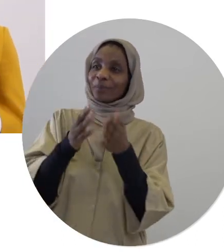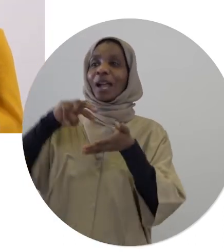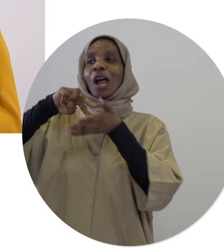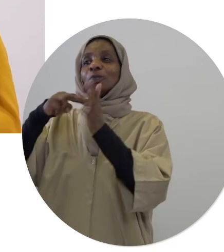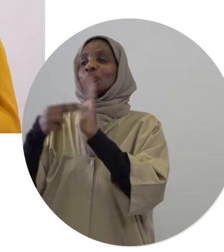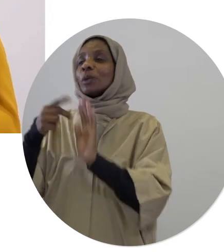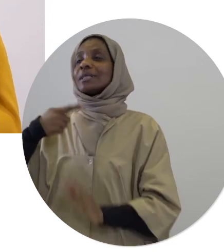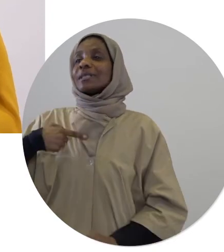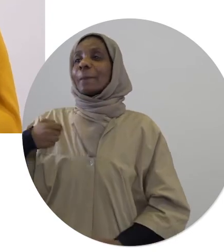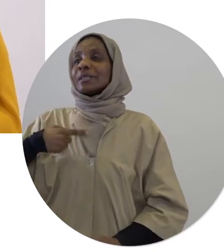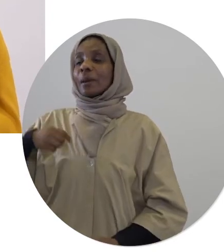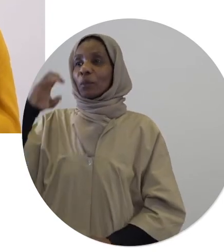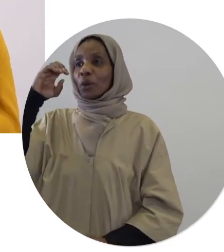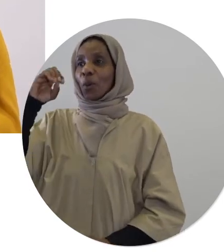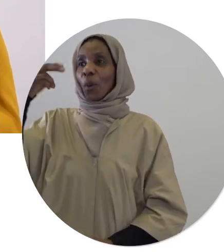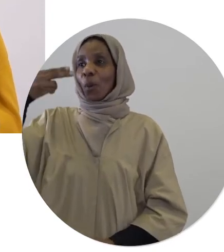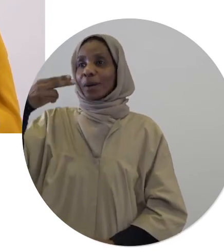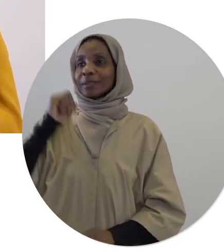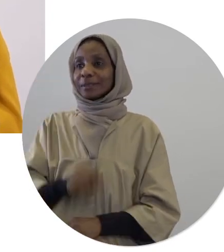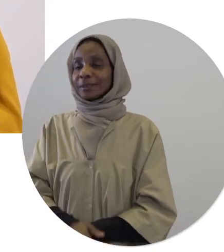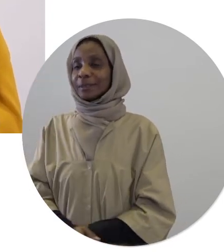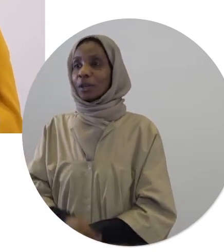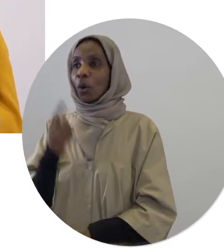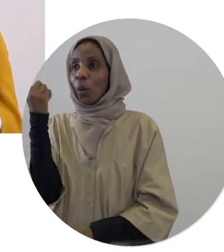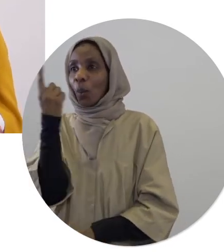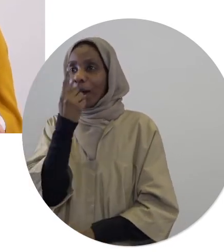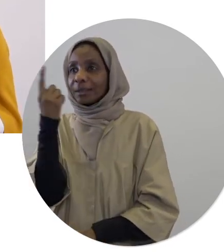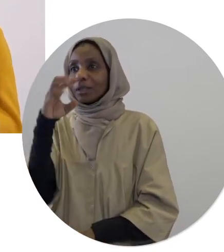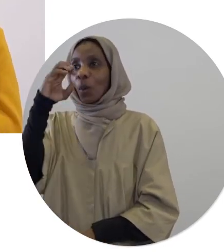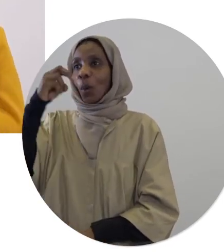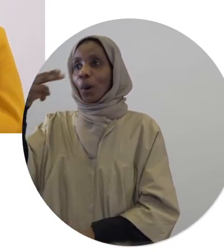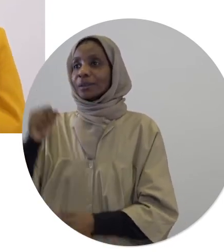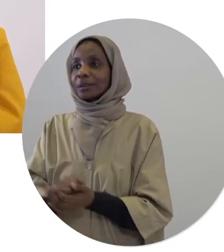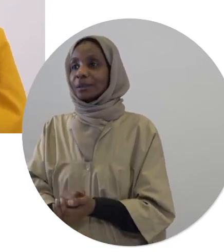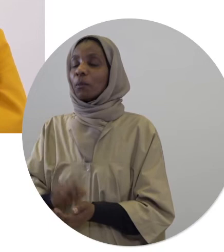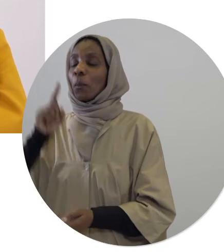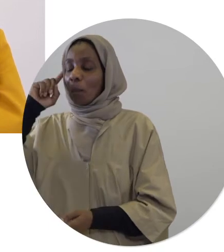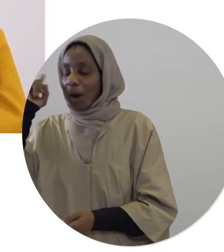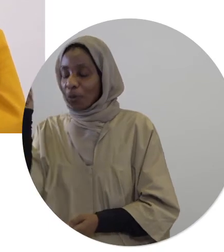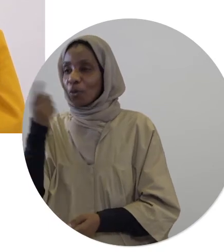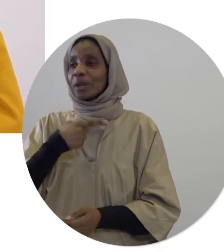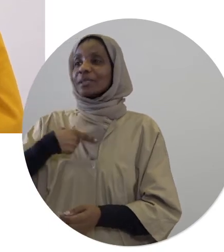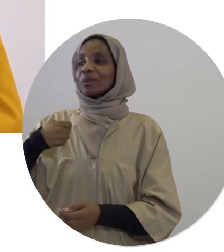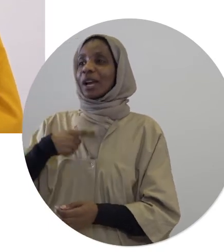نأتي إلى تسمية الكحولات أحادية الهيدروكسيل. سنتعرف على التسمية الشائعة.